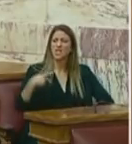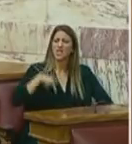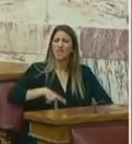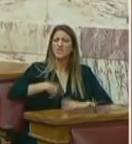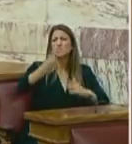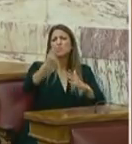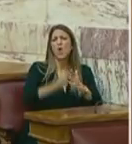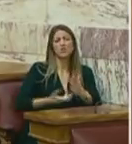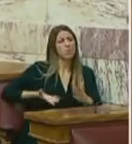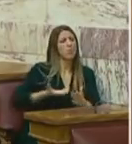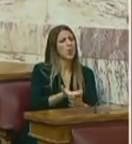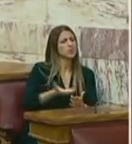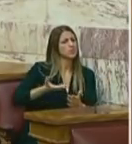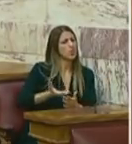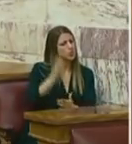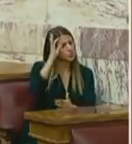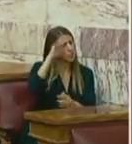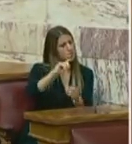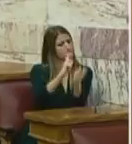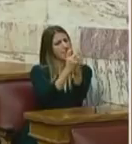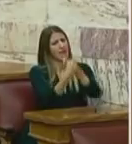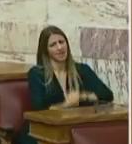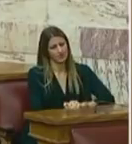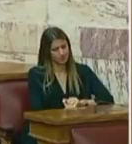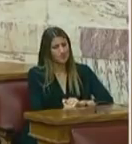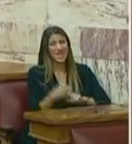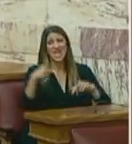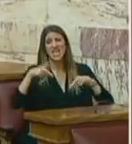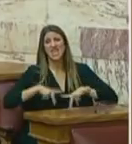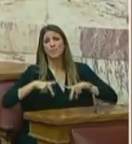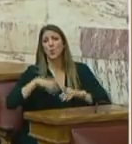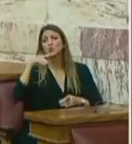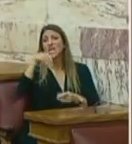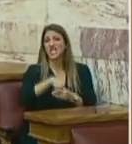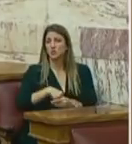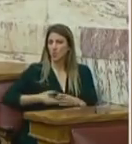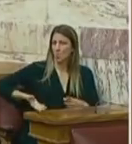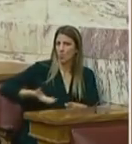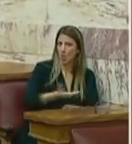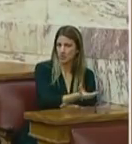πρωτοβουλία του Υπουργού Εσωτερικών και έχει να κάνει με την πανθομολογουμένως όρημη